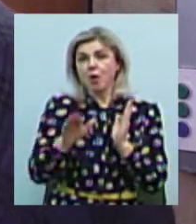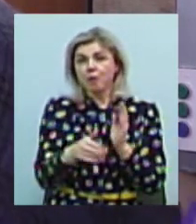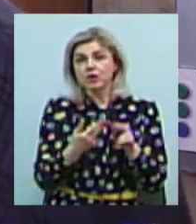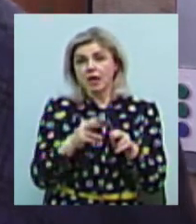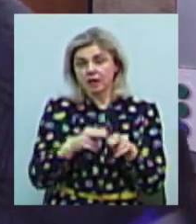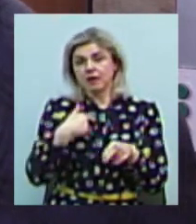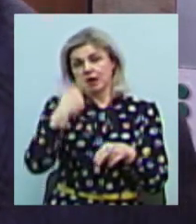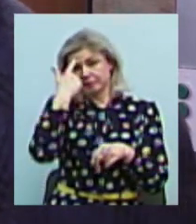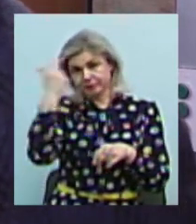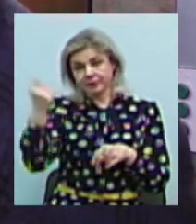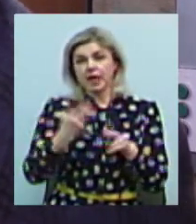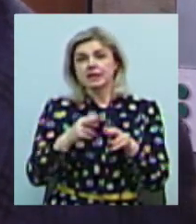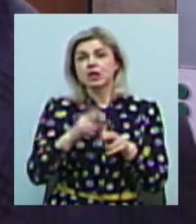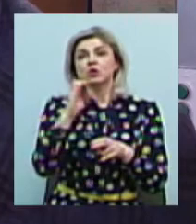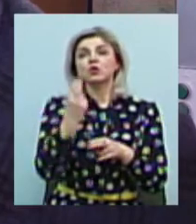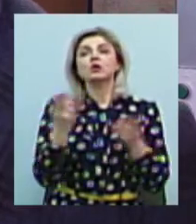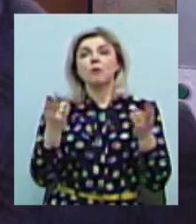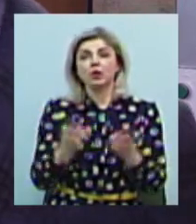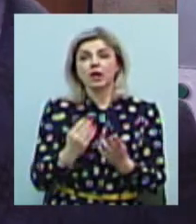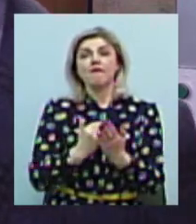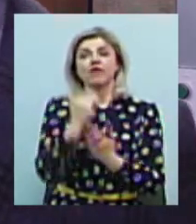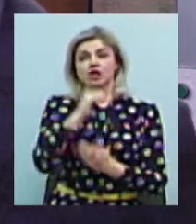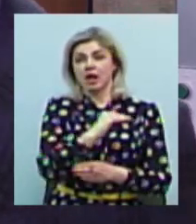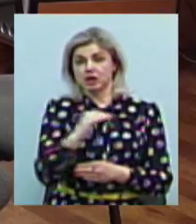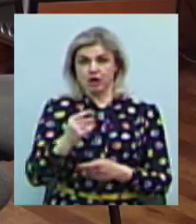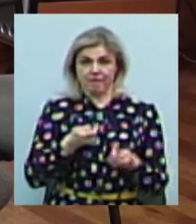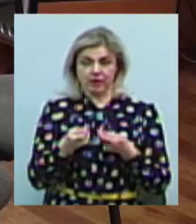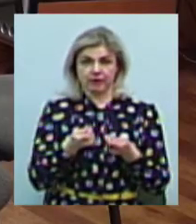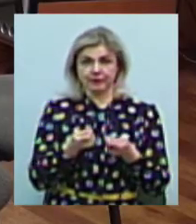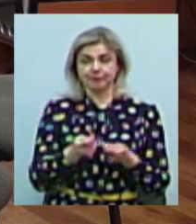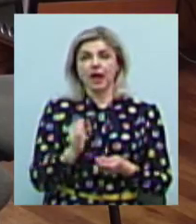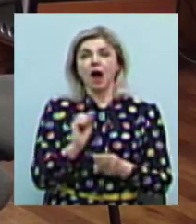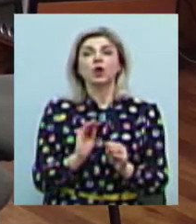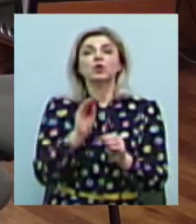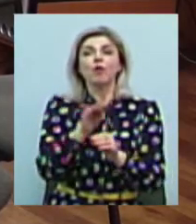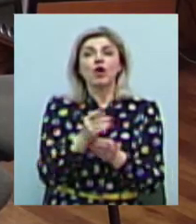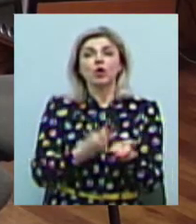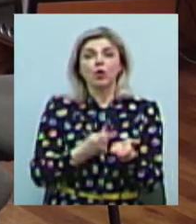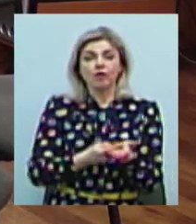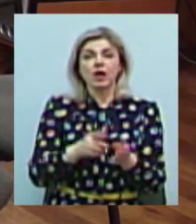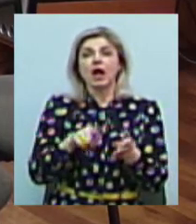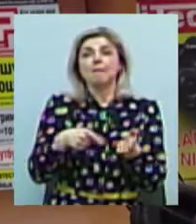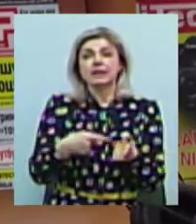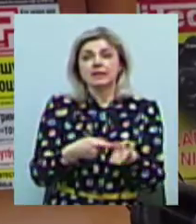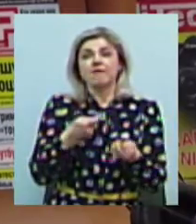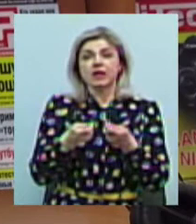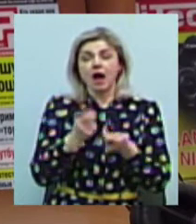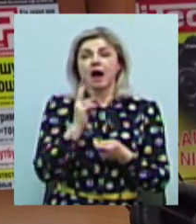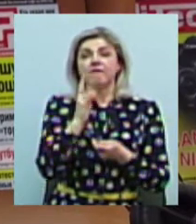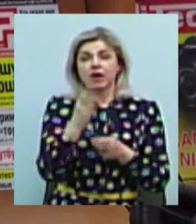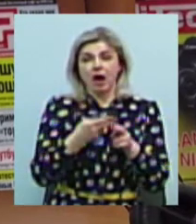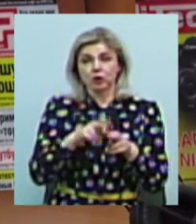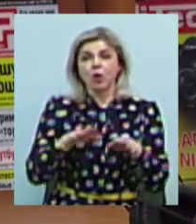донесу цю соціальну потребу до вищих ешелонів влади. Додатковий аргумент для місцевої влади – квартири, за які місцевий